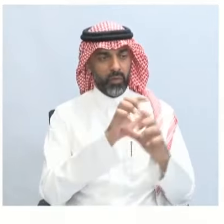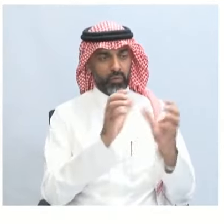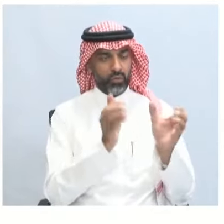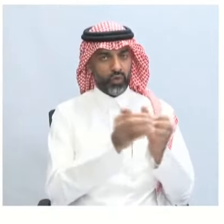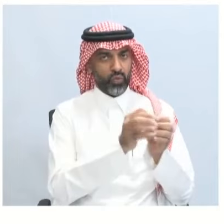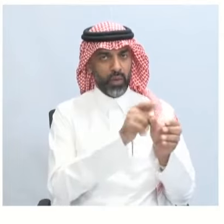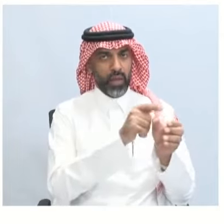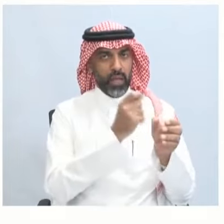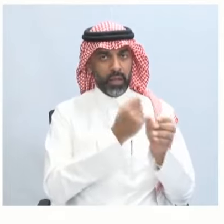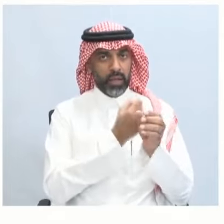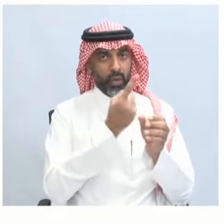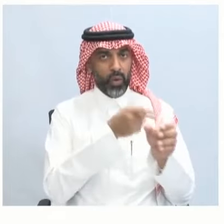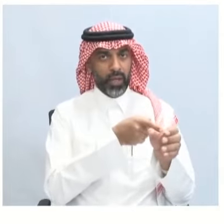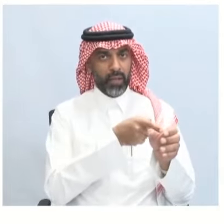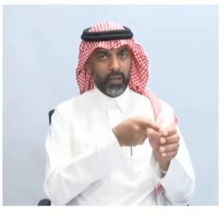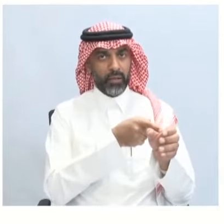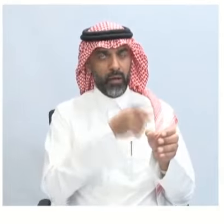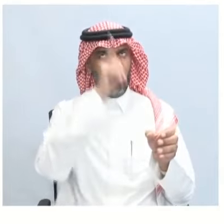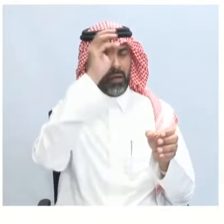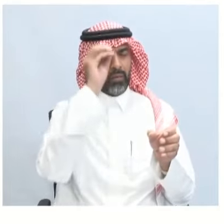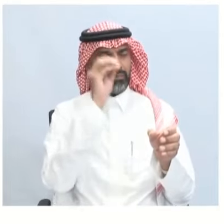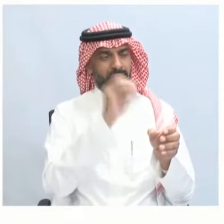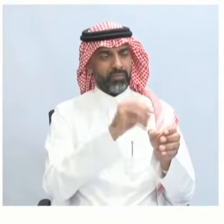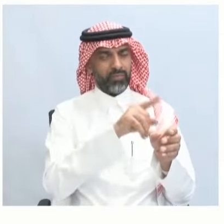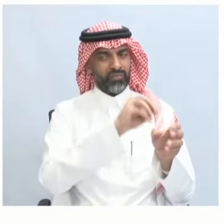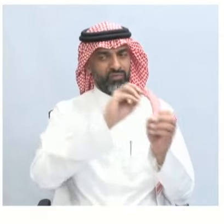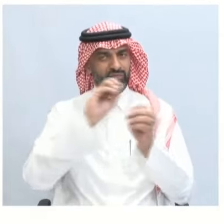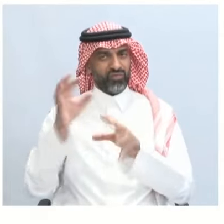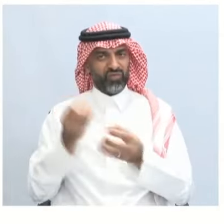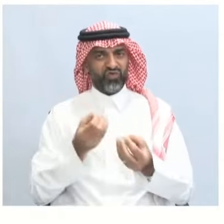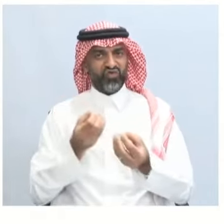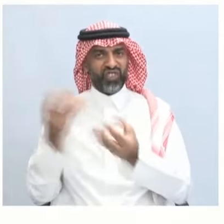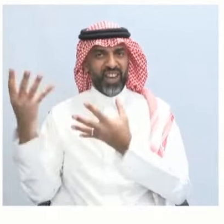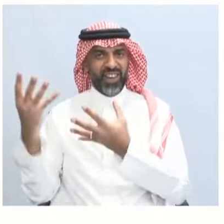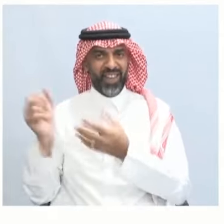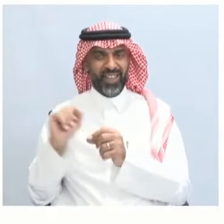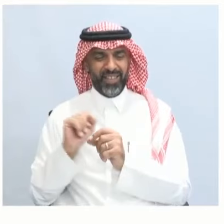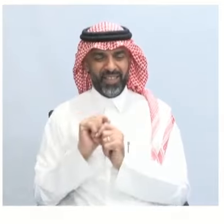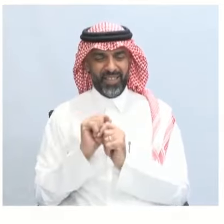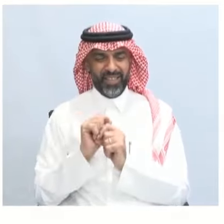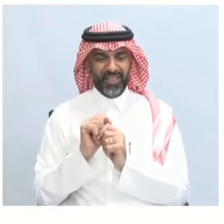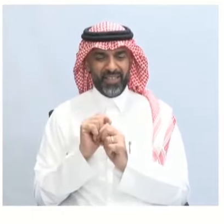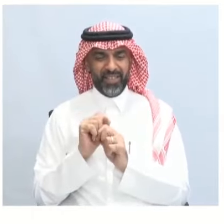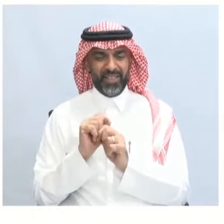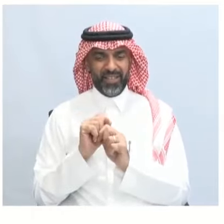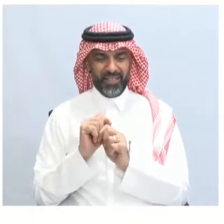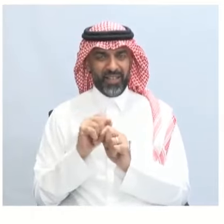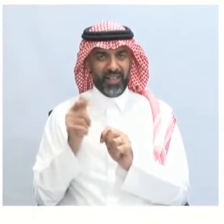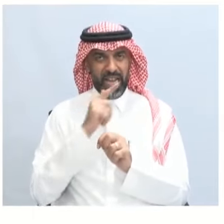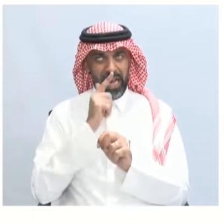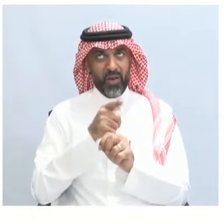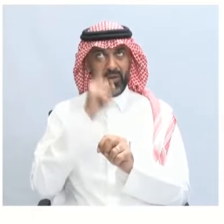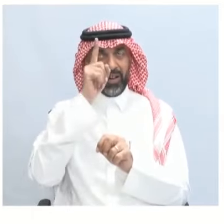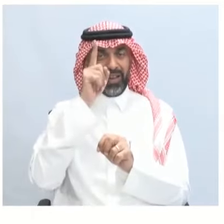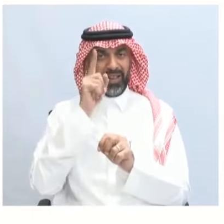واي شيء اعظم من ان تبشر بهذه الجنه لهذا نقول من نتائج التوحيد في الاخره تبشير اهل